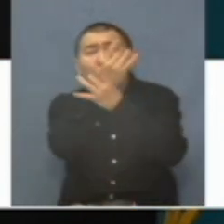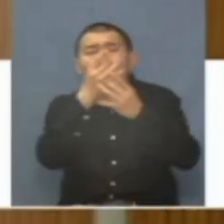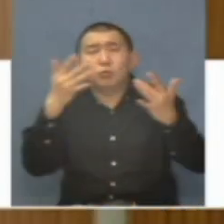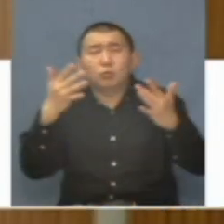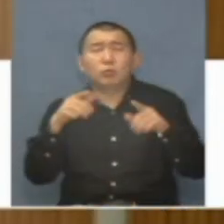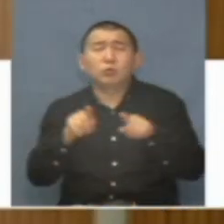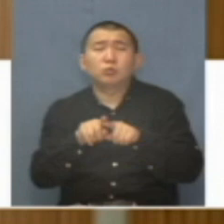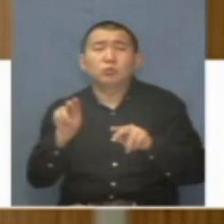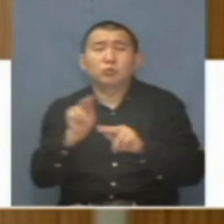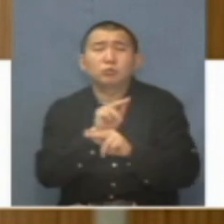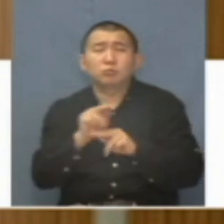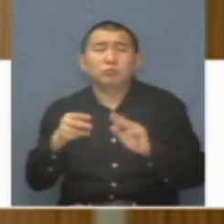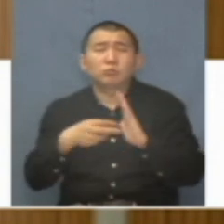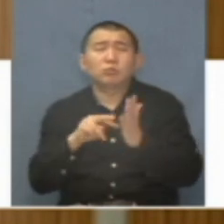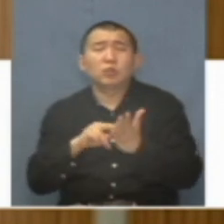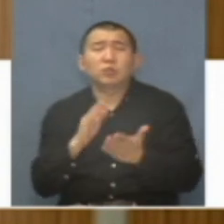бар.